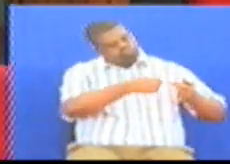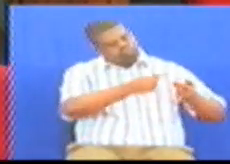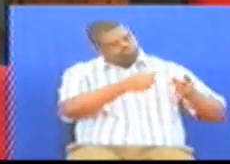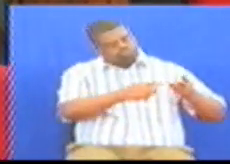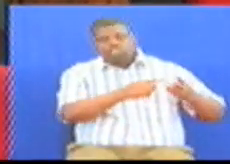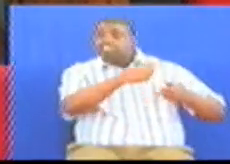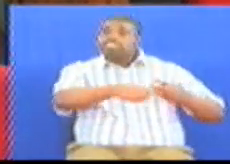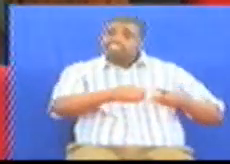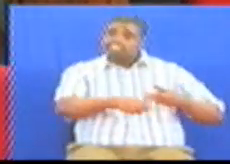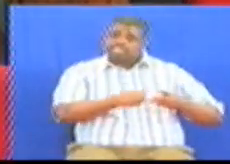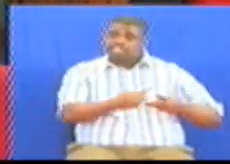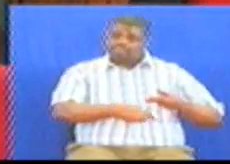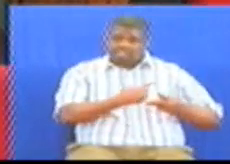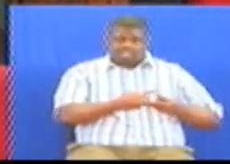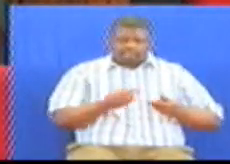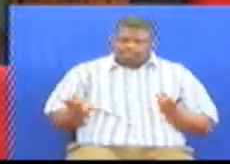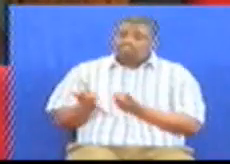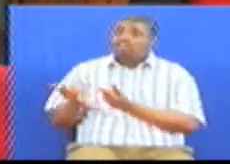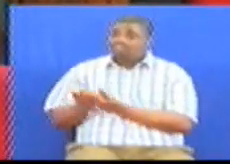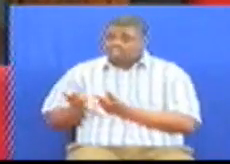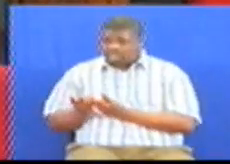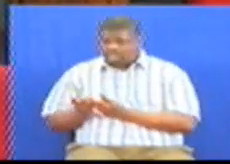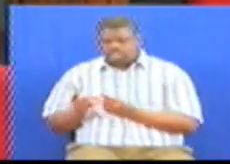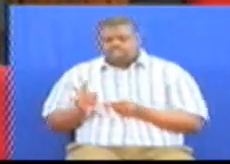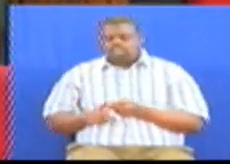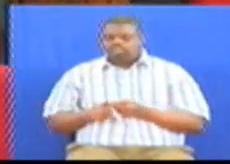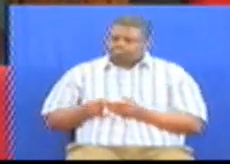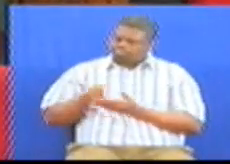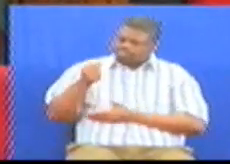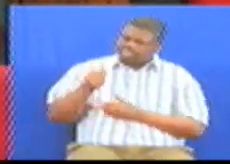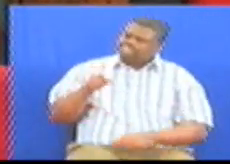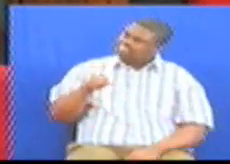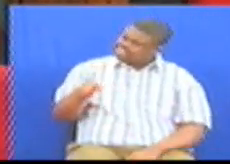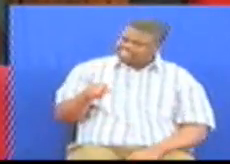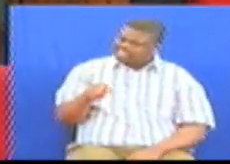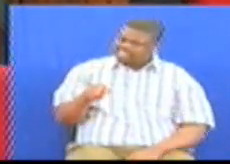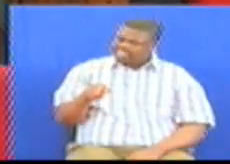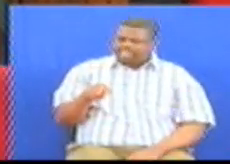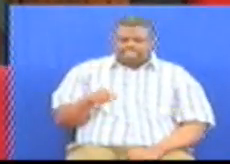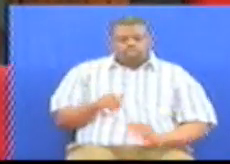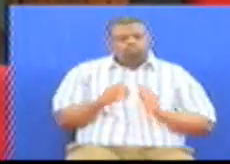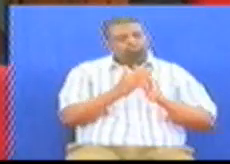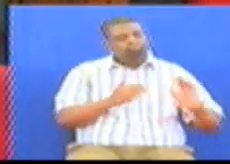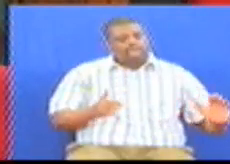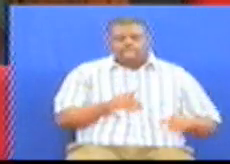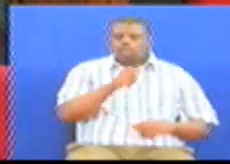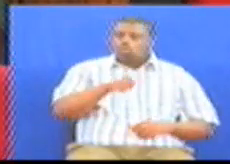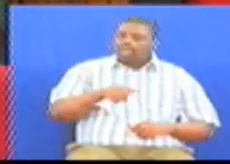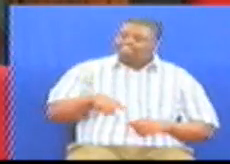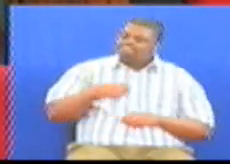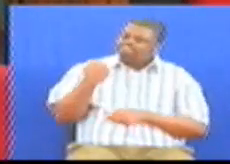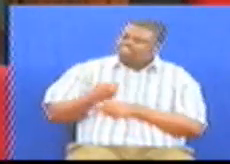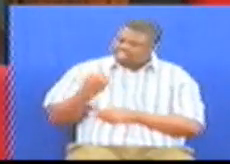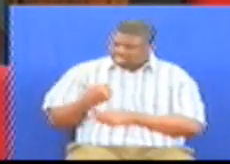Msange. Sambamba na hilo, sasa tunaomba katika bajeti hii nyumba za watumishi